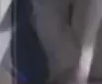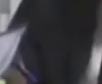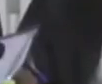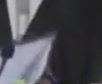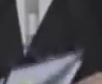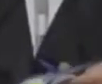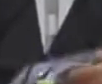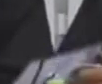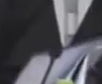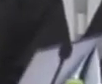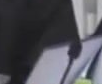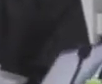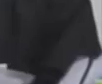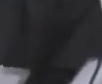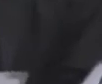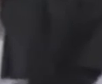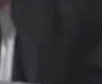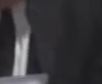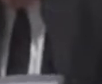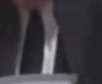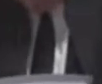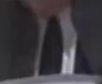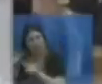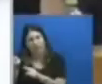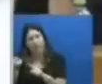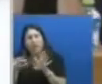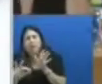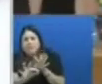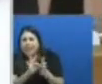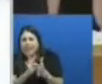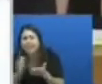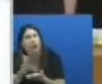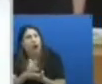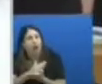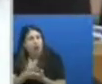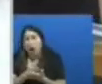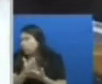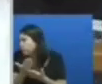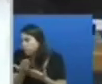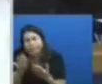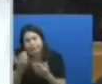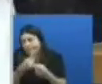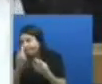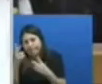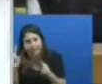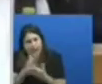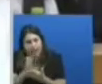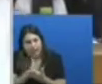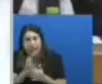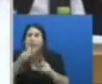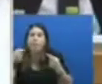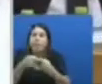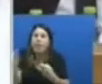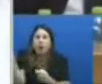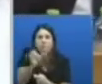הבחנת היחס לנציג הכנסת לרומן חברי וילן בומבך שעשה שם עבודה טובה ורון שעשה עבודה